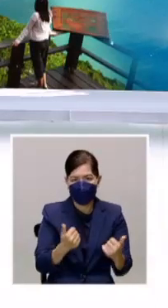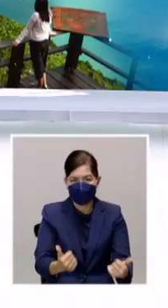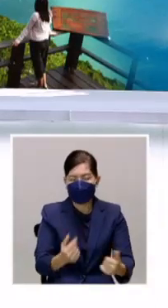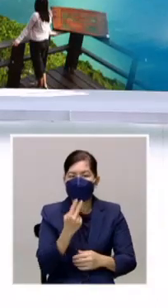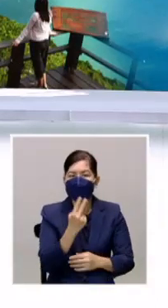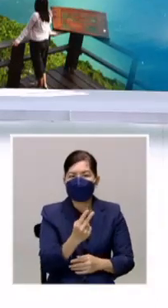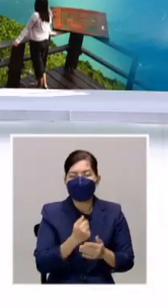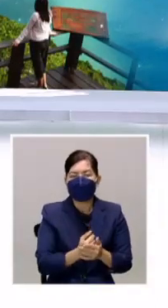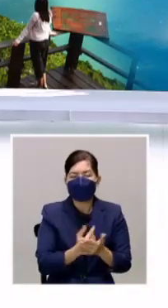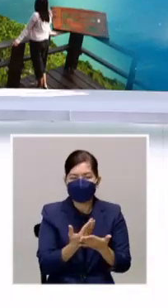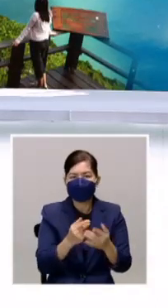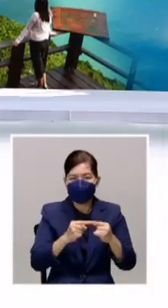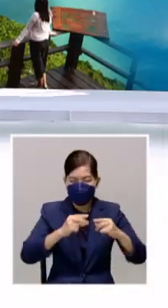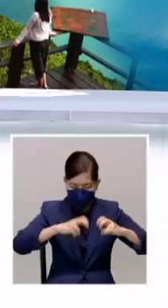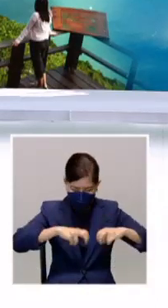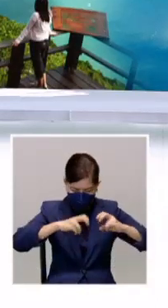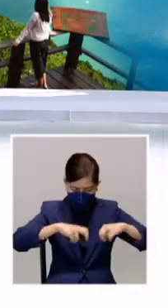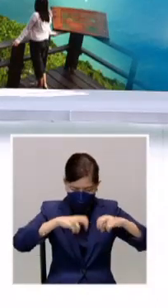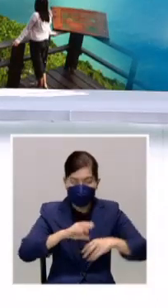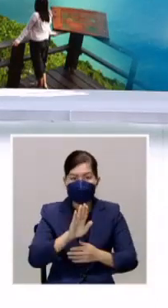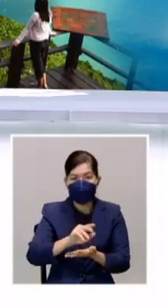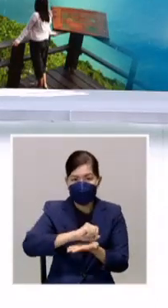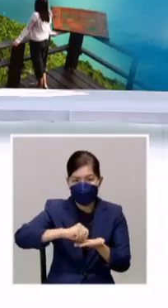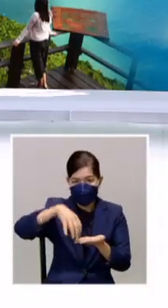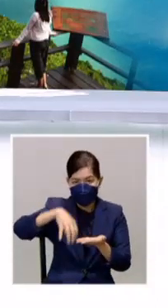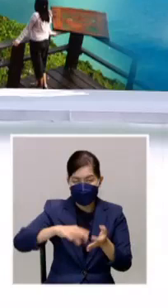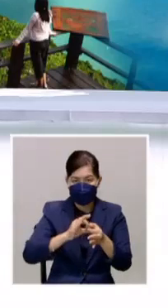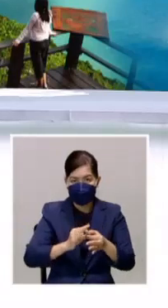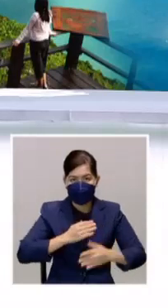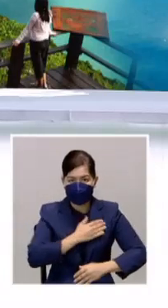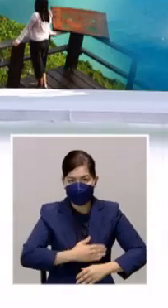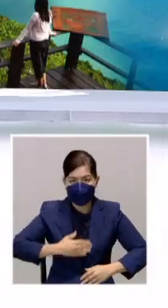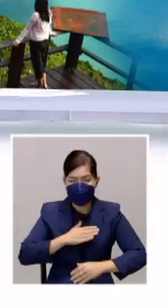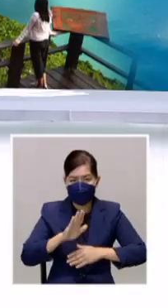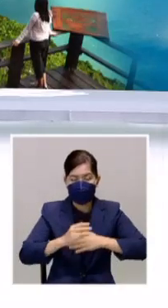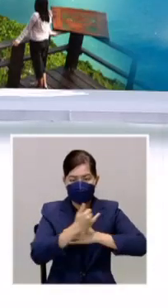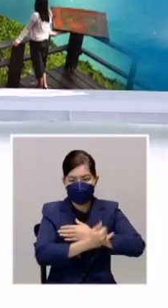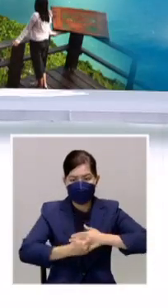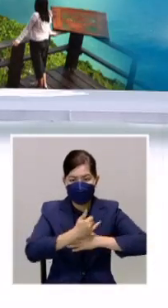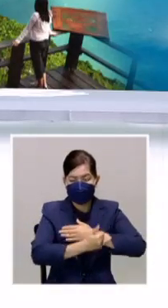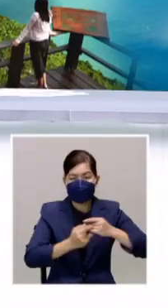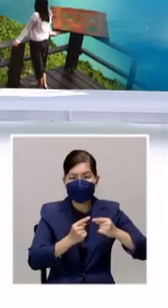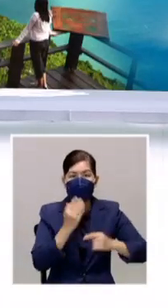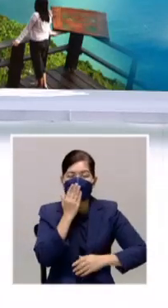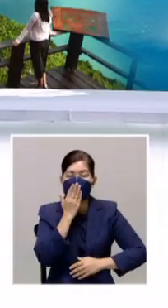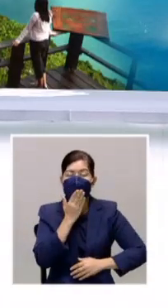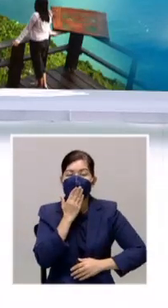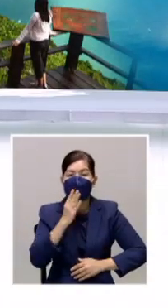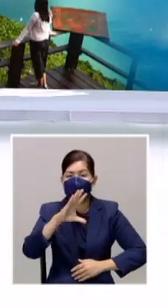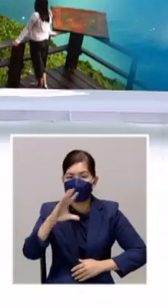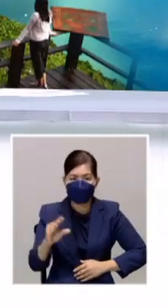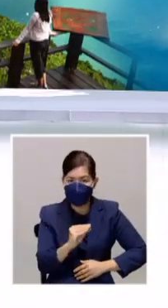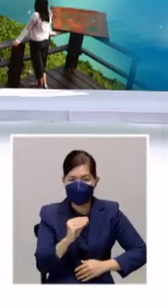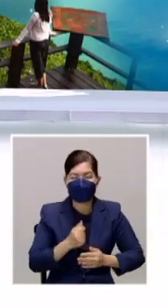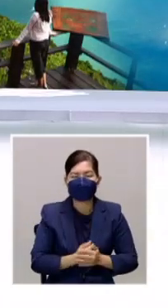ตามกันหน่อยค่ะมีการเปิดเผยผลการวิจัยจากสถาบันด้านสุขภาพของแอฟริกามานะคะผลการศึกษาล่าสุดพบว่าโอไมครอน